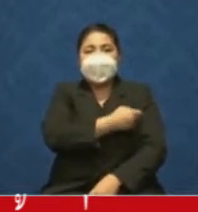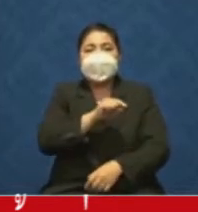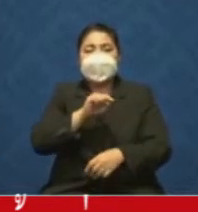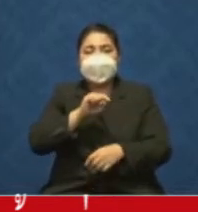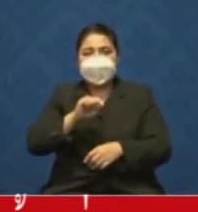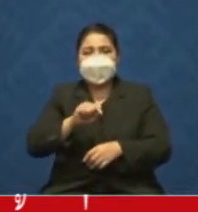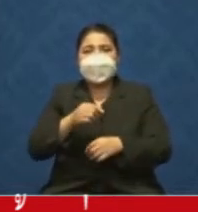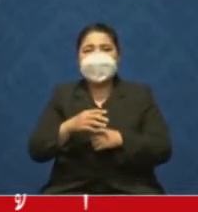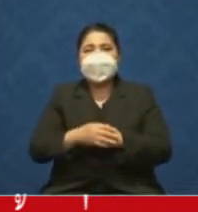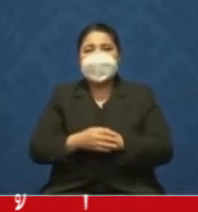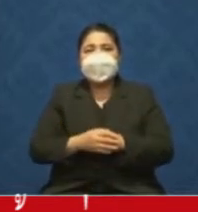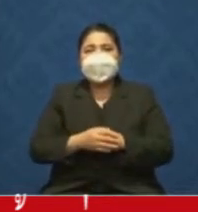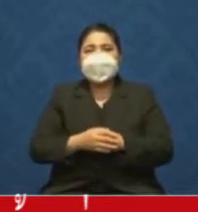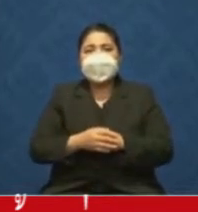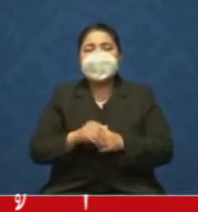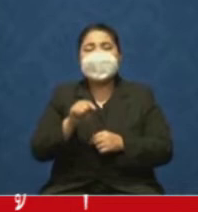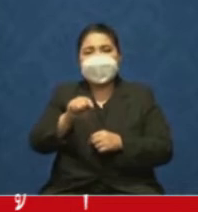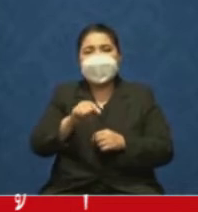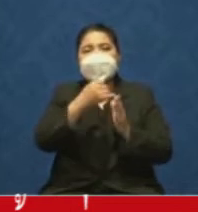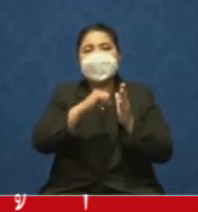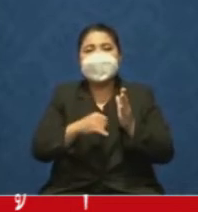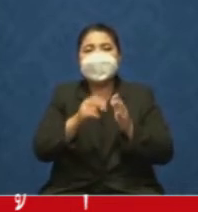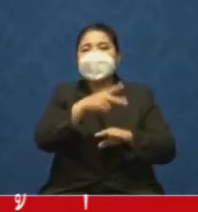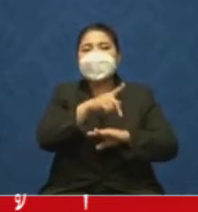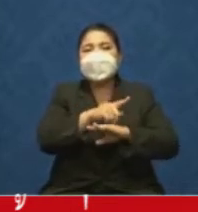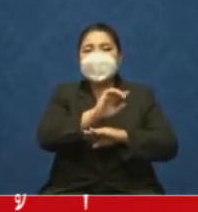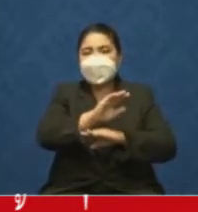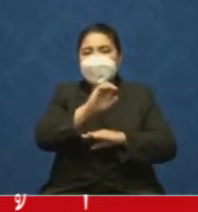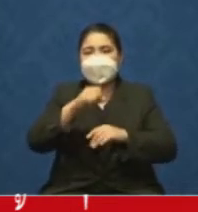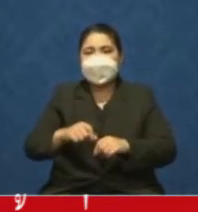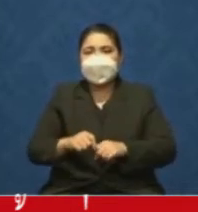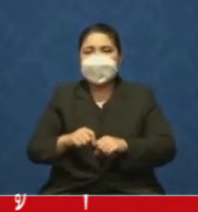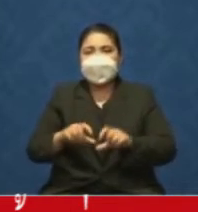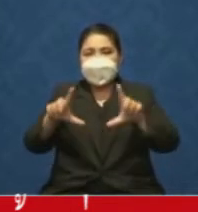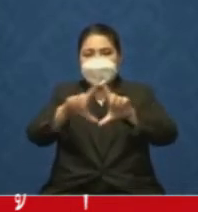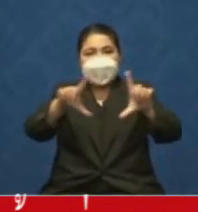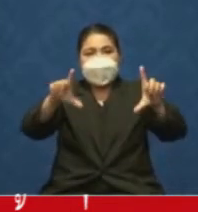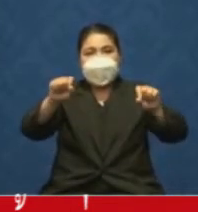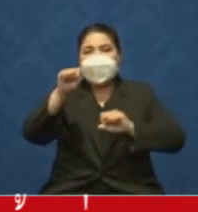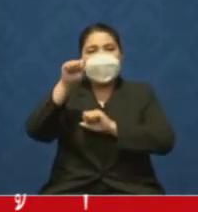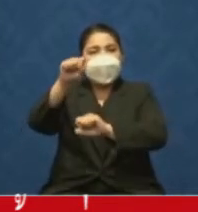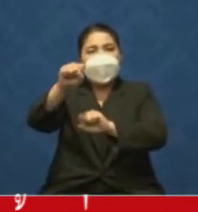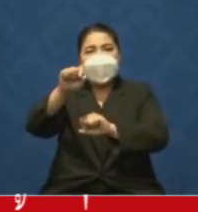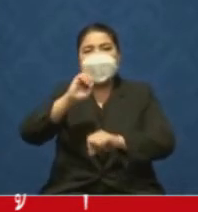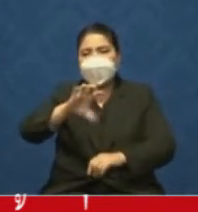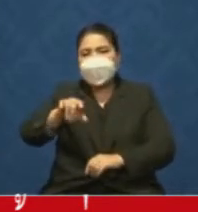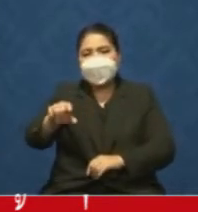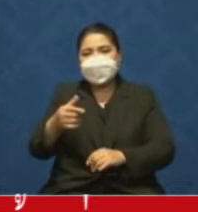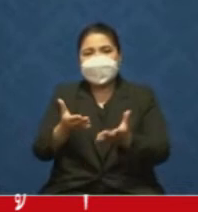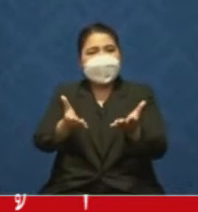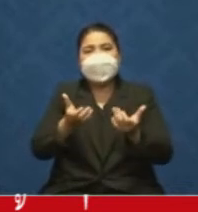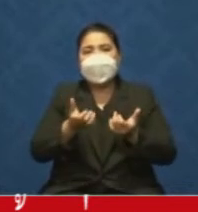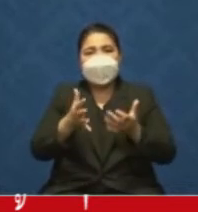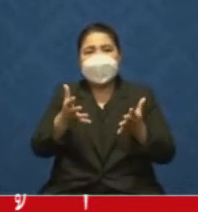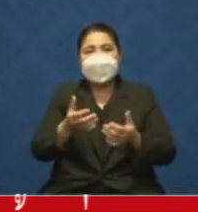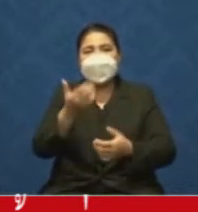จัหวดของท่านประทานนะครับได้ติดประกาศไม่รับผู้ป่วยเพราะมีการติดเชื้อ